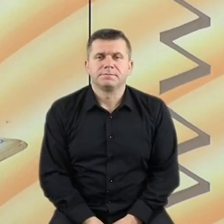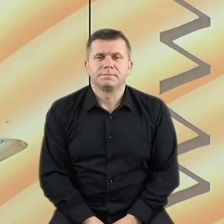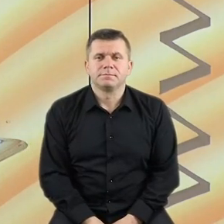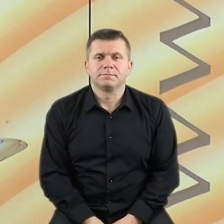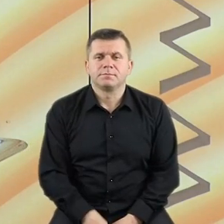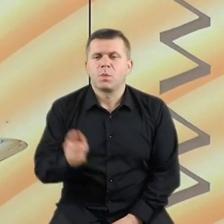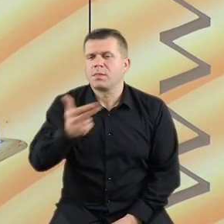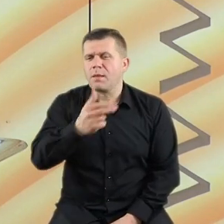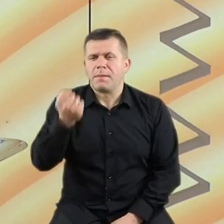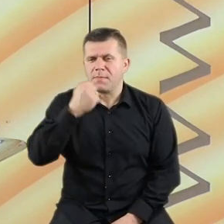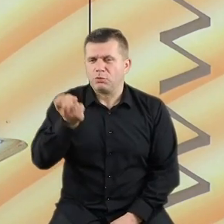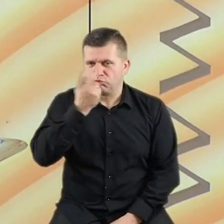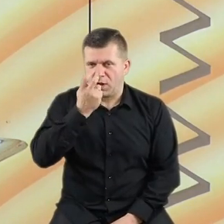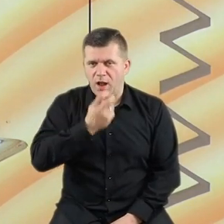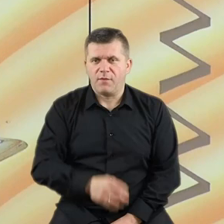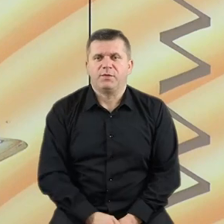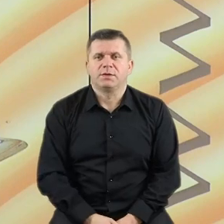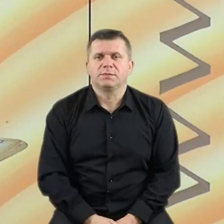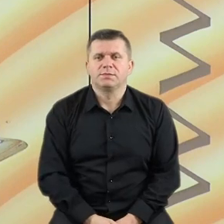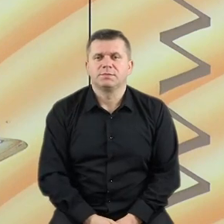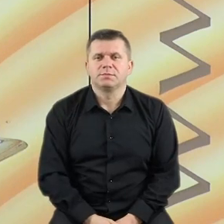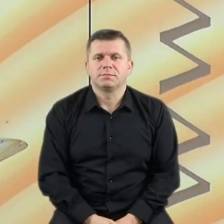Więc to jest w ogóle temat bardzo ciekawy. Zresztą